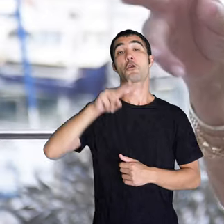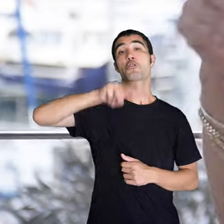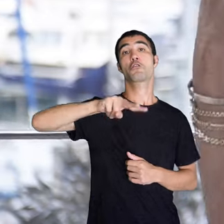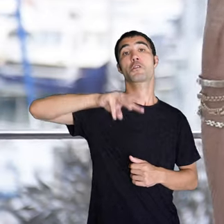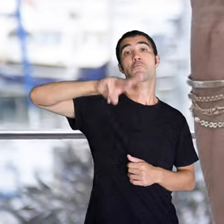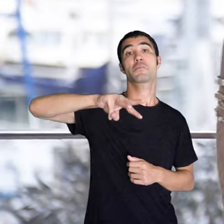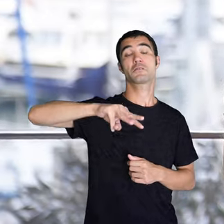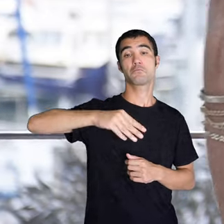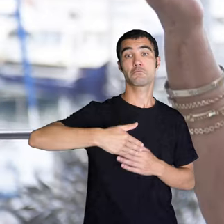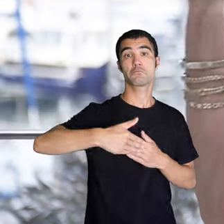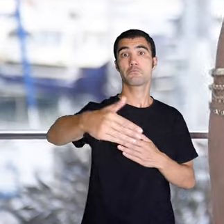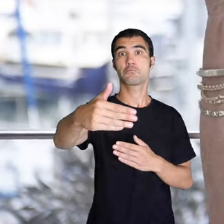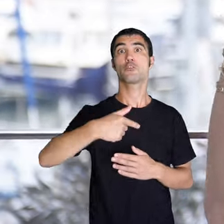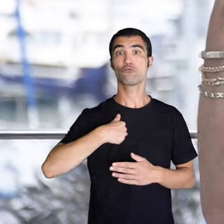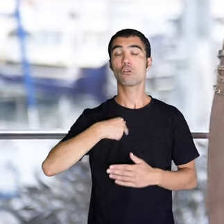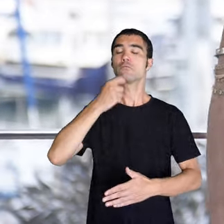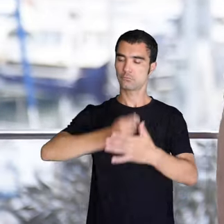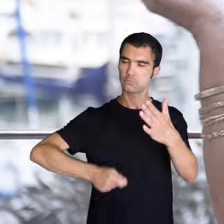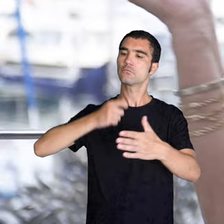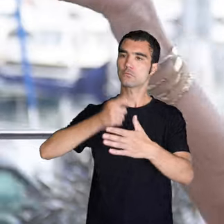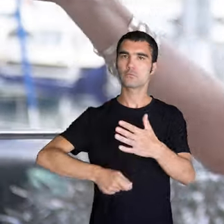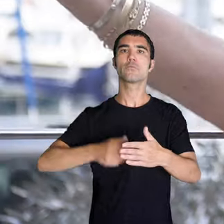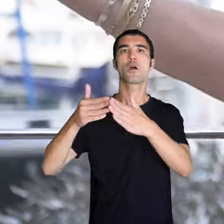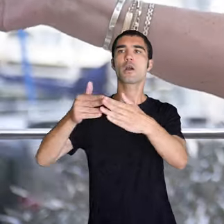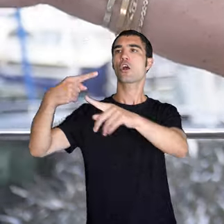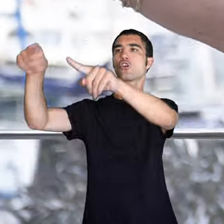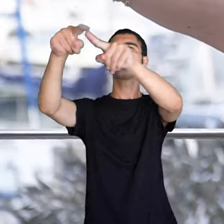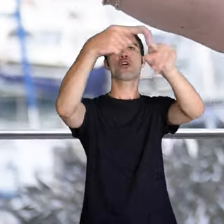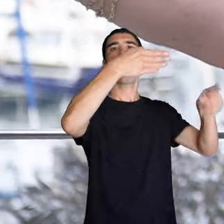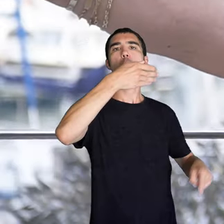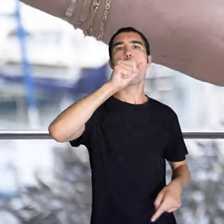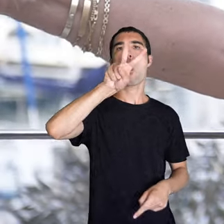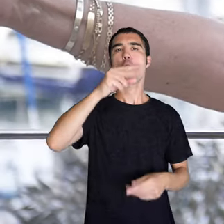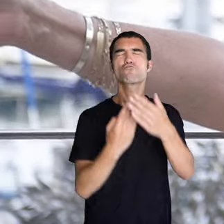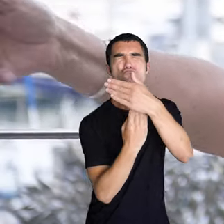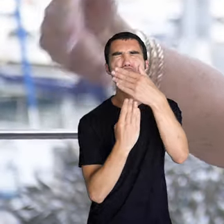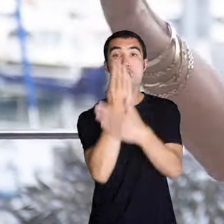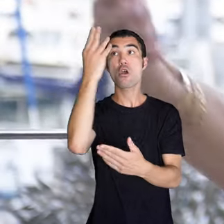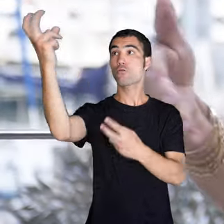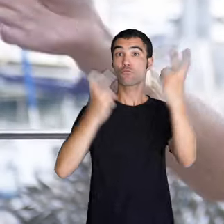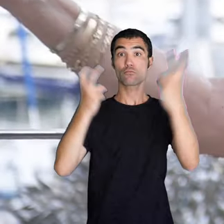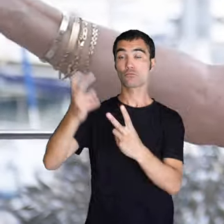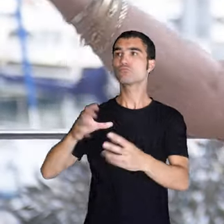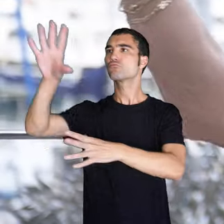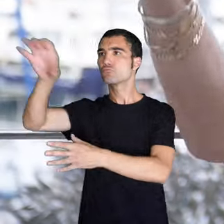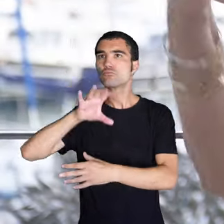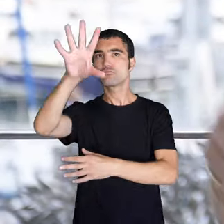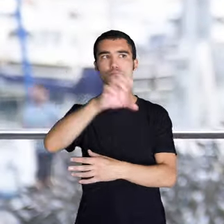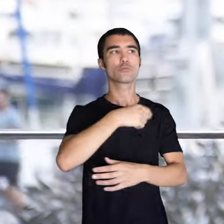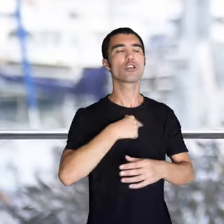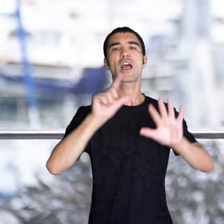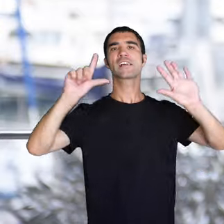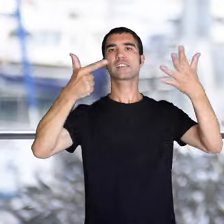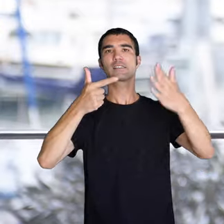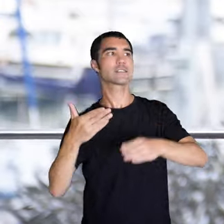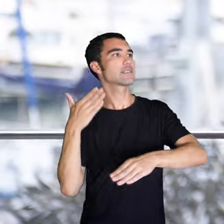mesos jo ja anava a comprar peix a les altres barques, a les de bol que arribaven al dematí per anar a menjar després a les set